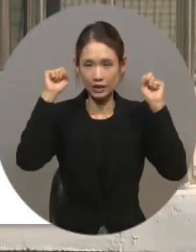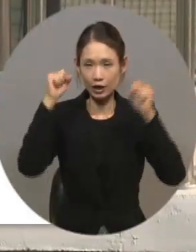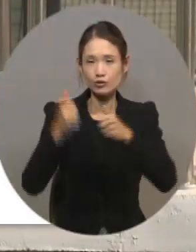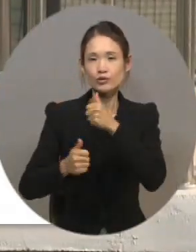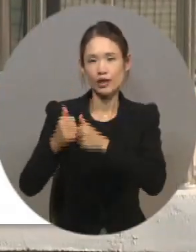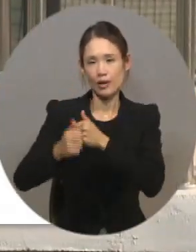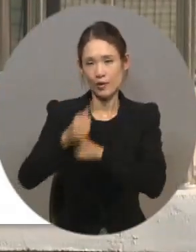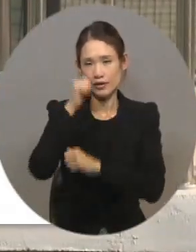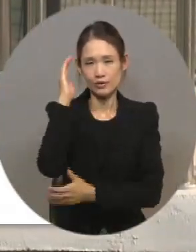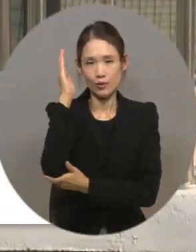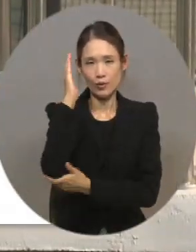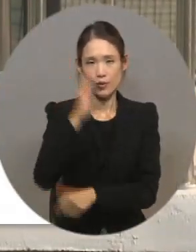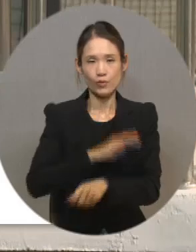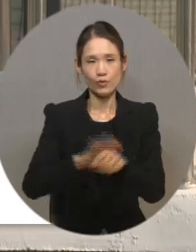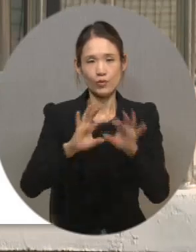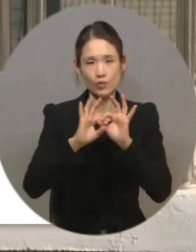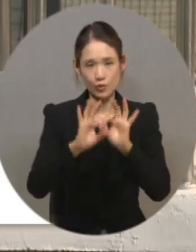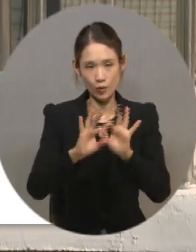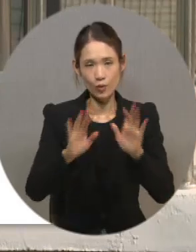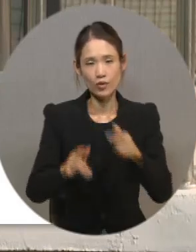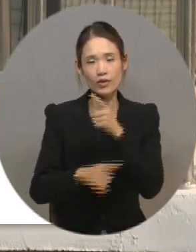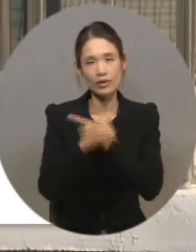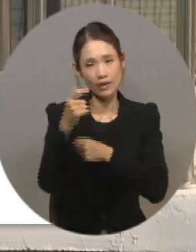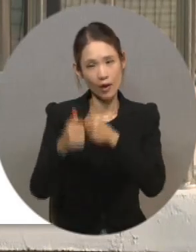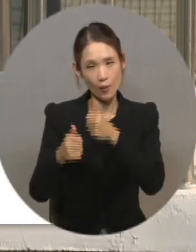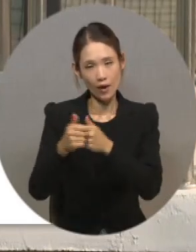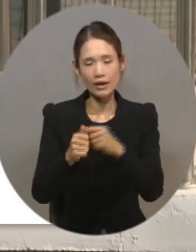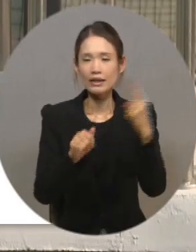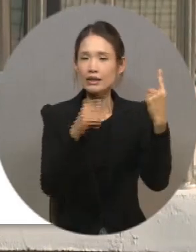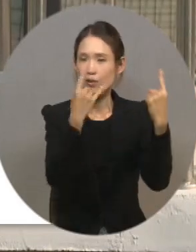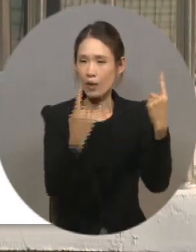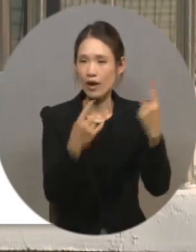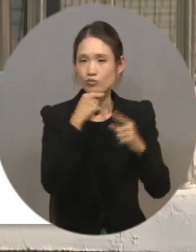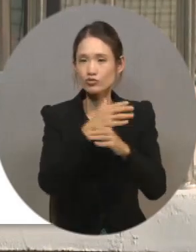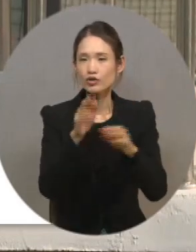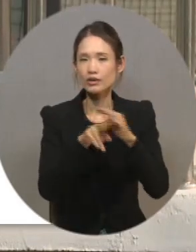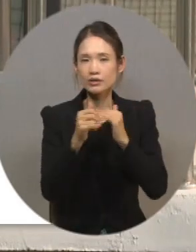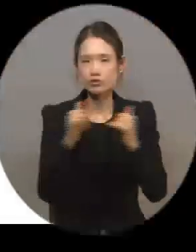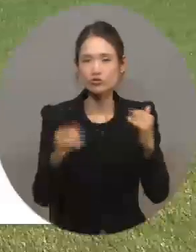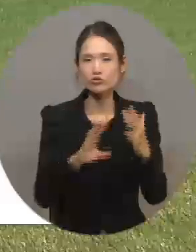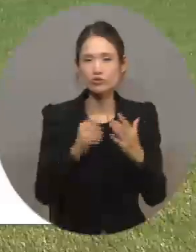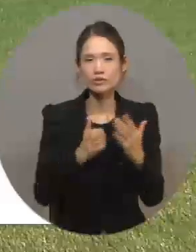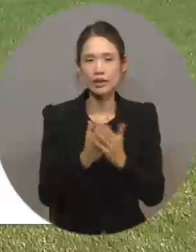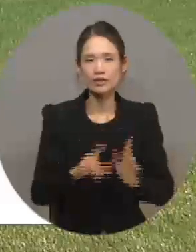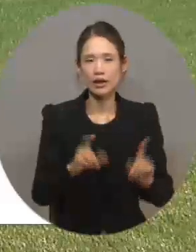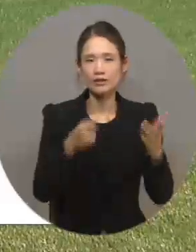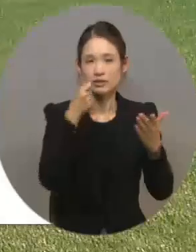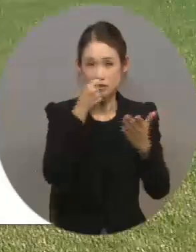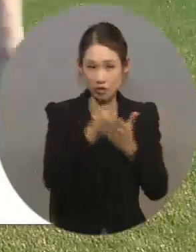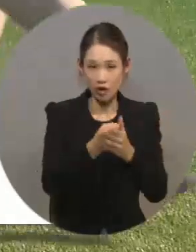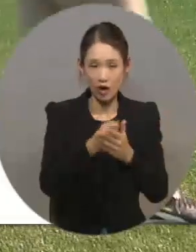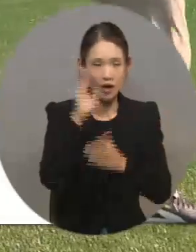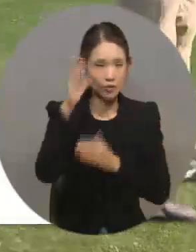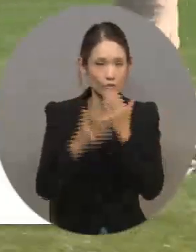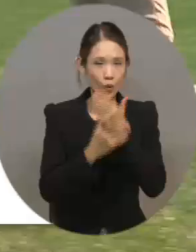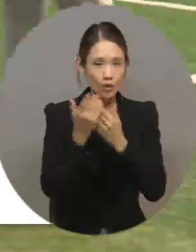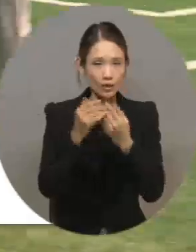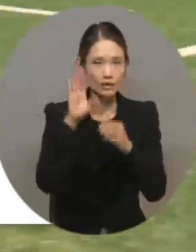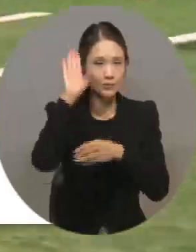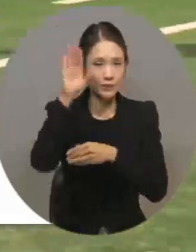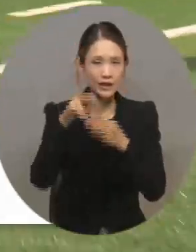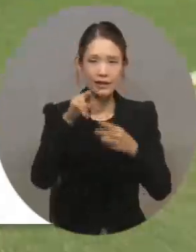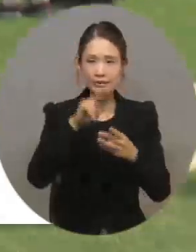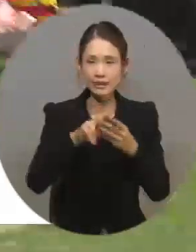장관은 개회사를 통해 오늘 대회는 제1회 북한 이탈 주민의 날이 지정된 것과 한반도 통일미래센터 개관